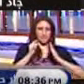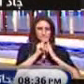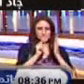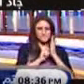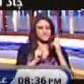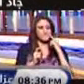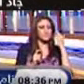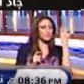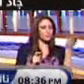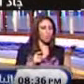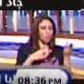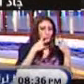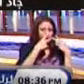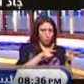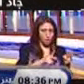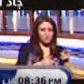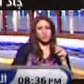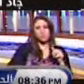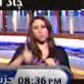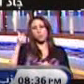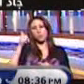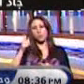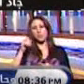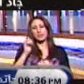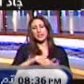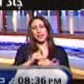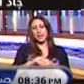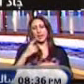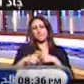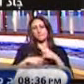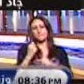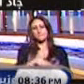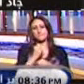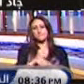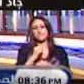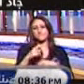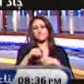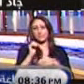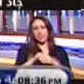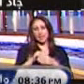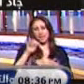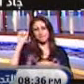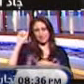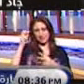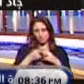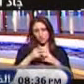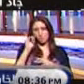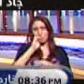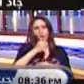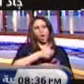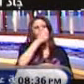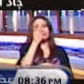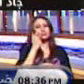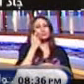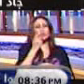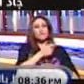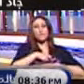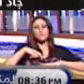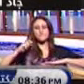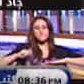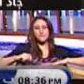على المحكمه الدستوريه العليا، لان في المره الماضيه تم عرض التعديلات فقط وده خطا. اما الان